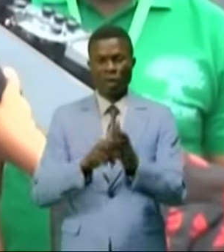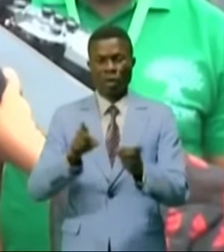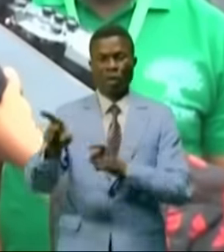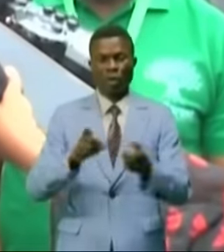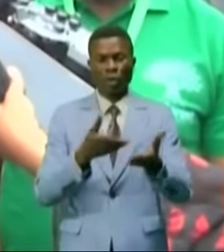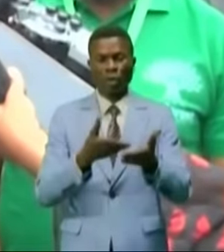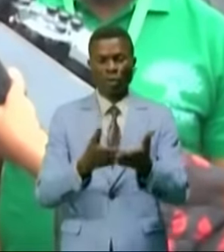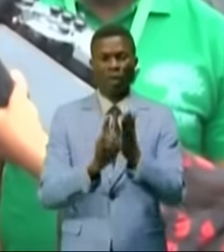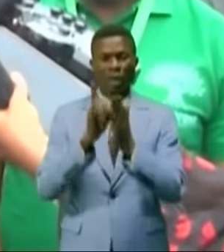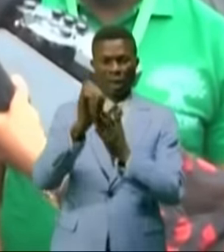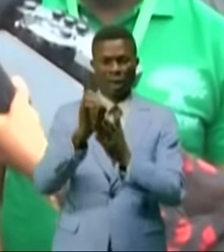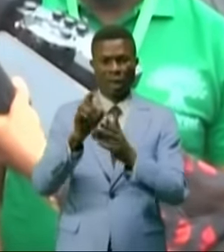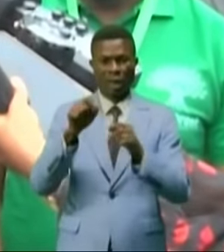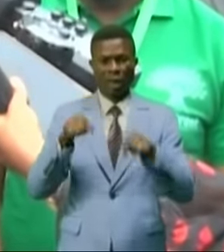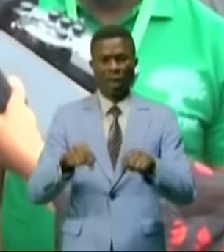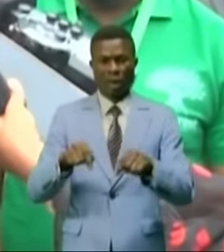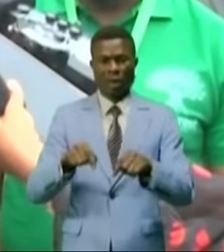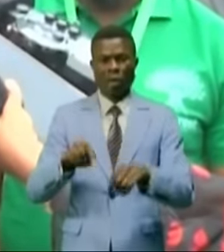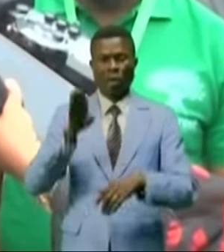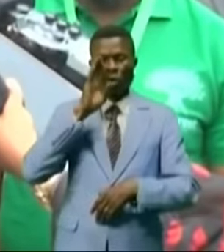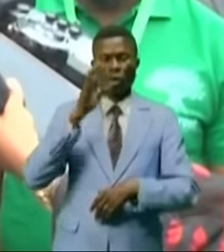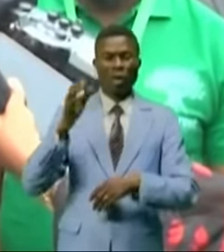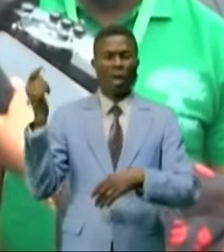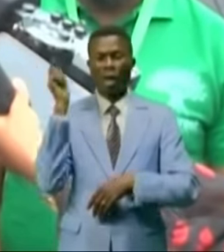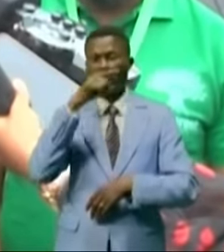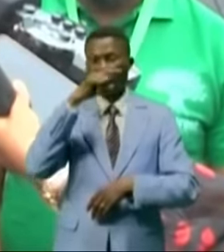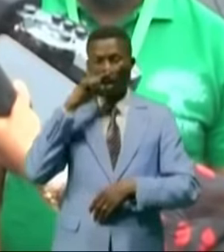se développent aujourd'hui à l'INPP que nous sommes